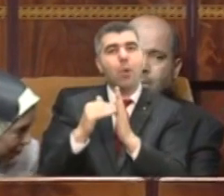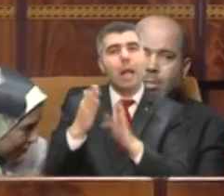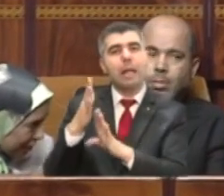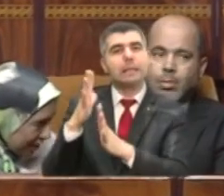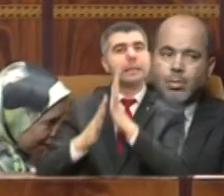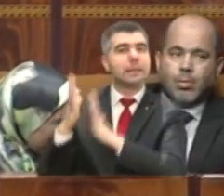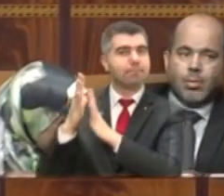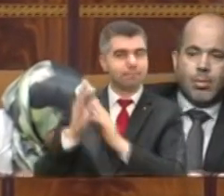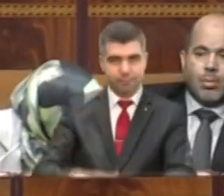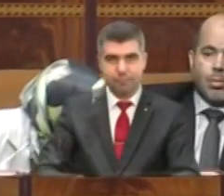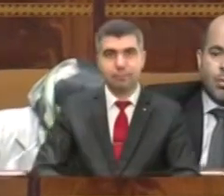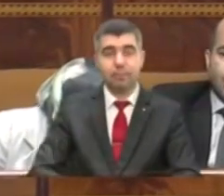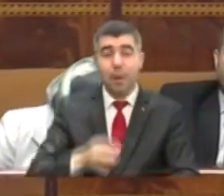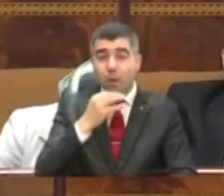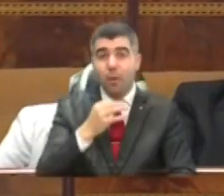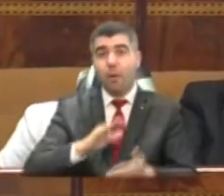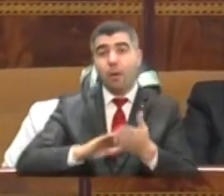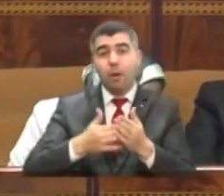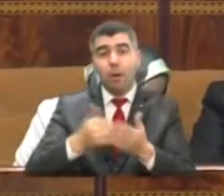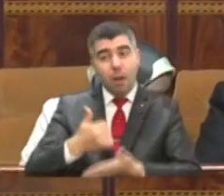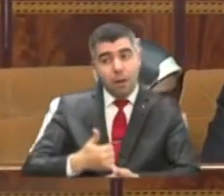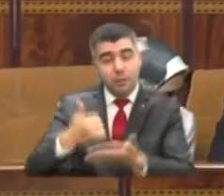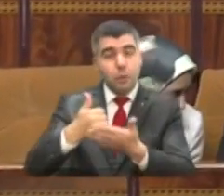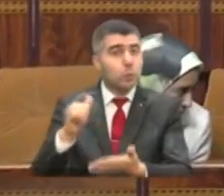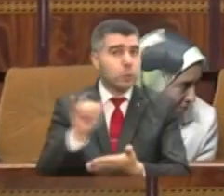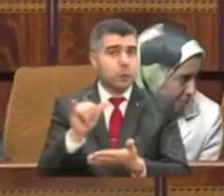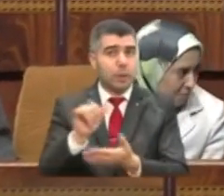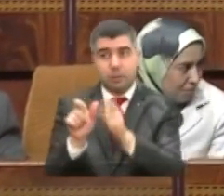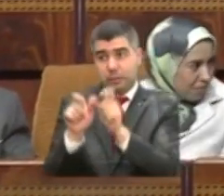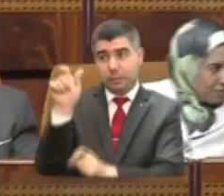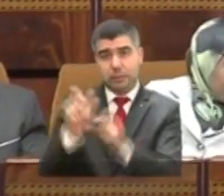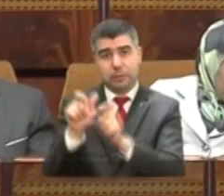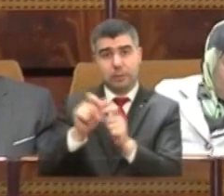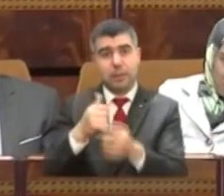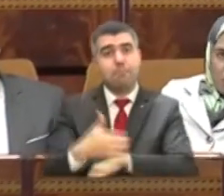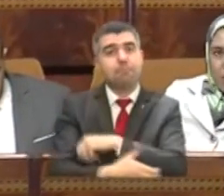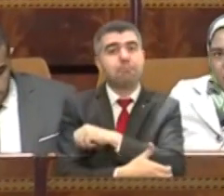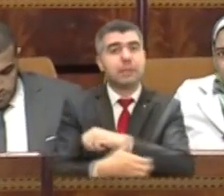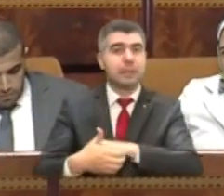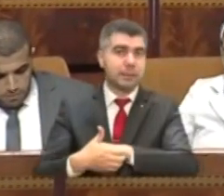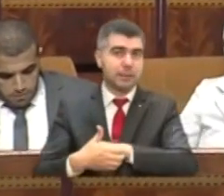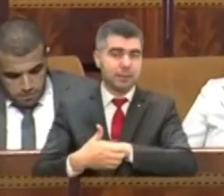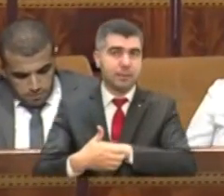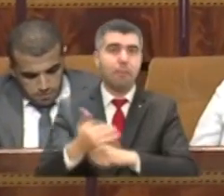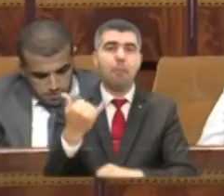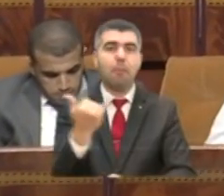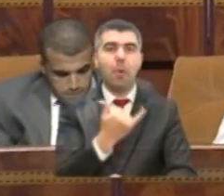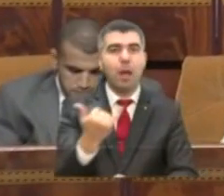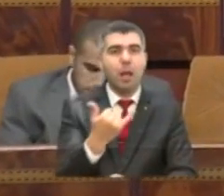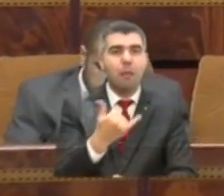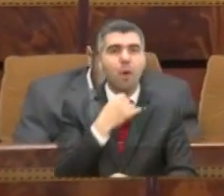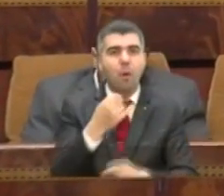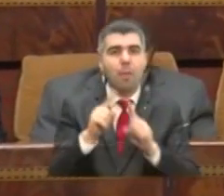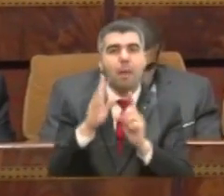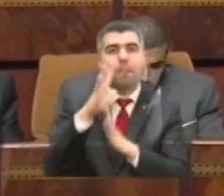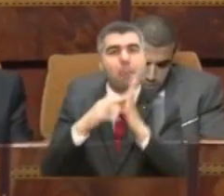جدا، وهذا غادي يوصل مباشرة إلى الفئات التي تستحقها. وأيضا وهذا هو المهم، هذا البرنامج عنده تأثير